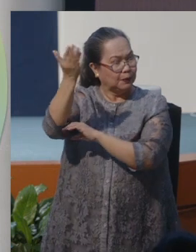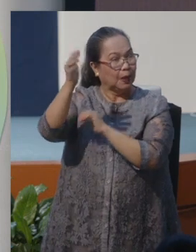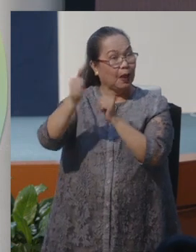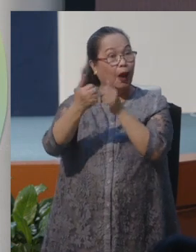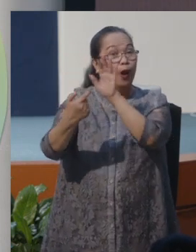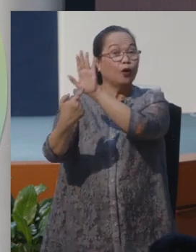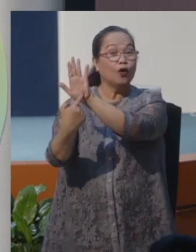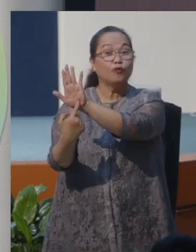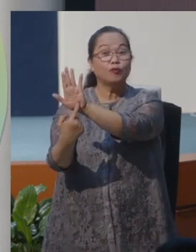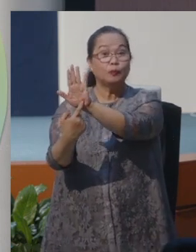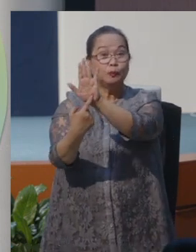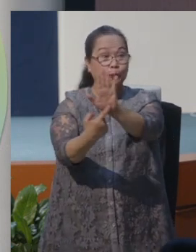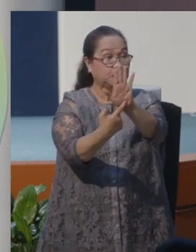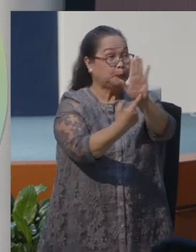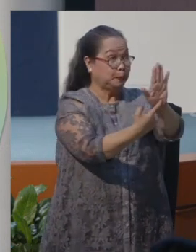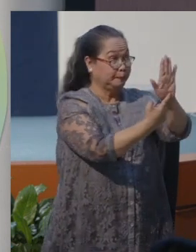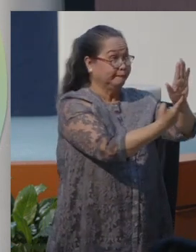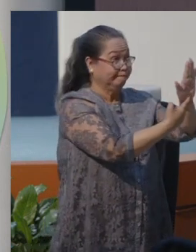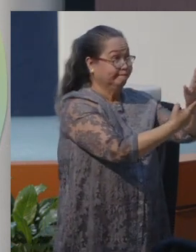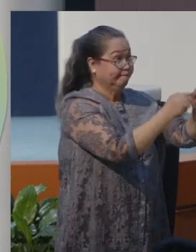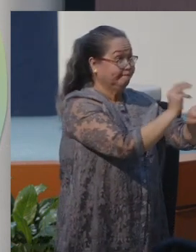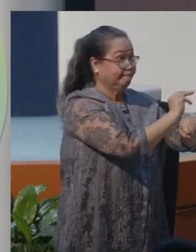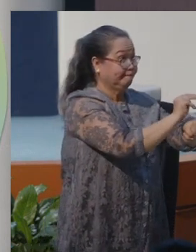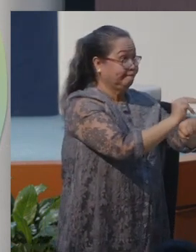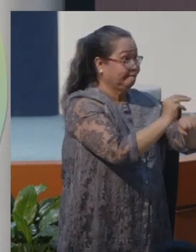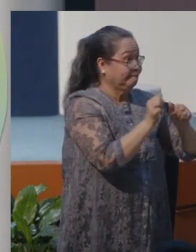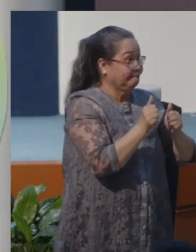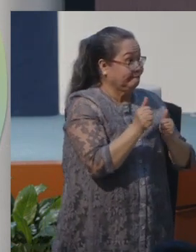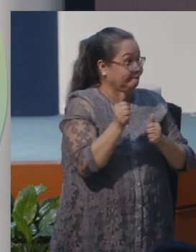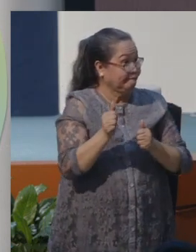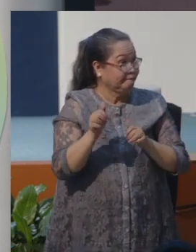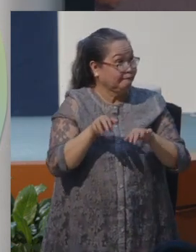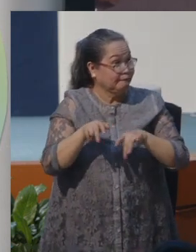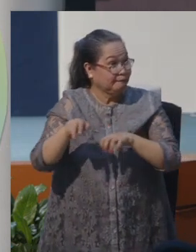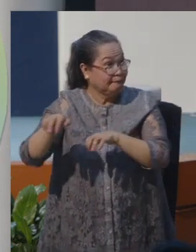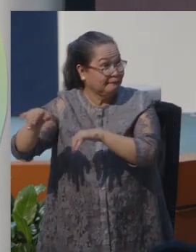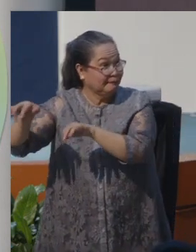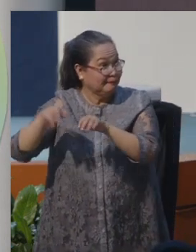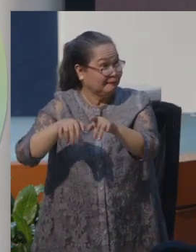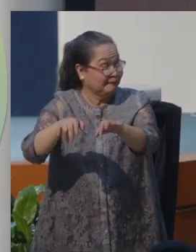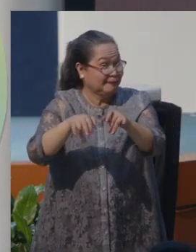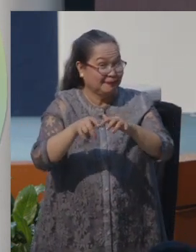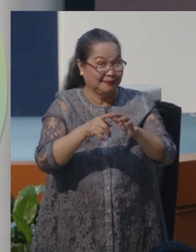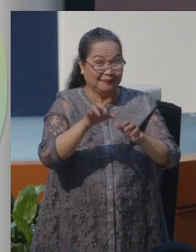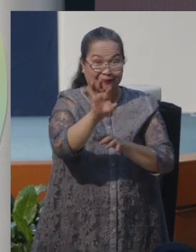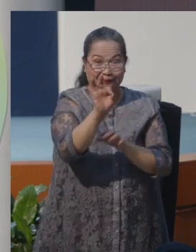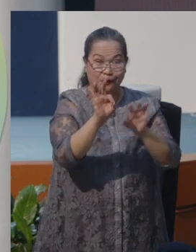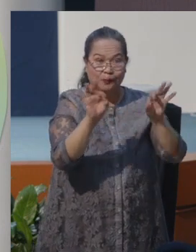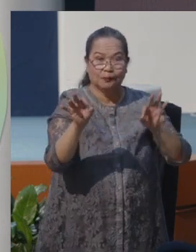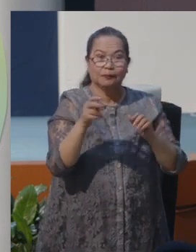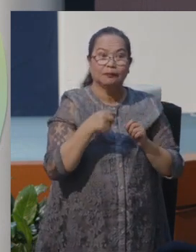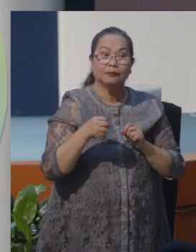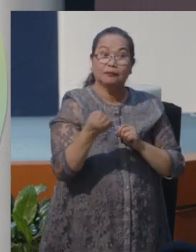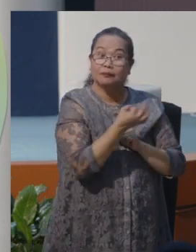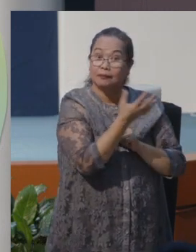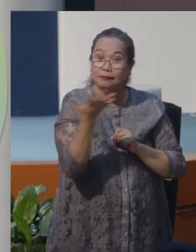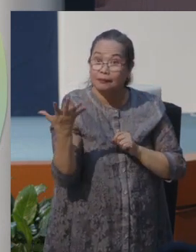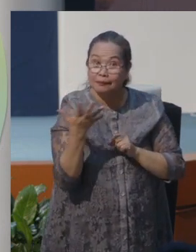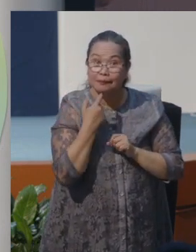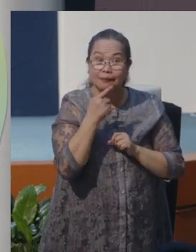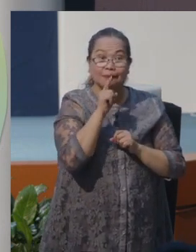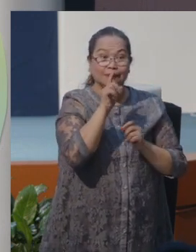niya ng paggawa ng ministeryo. So, pipiliin na niya ngayon yung kanyang mga